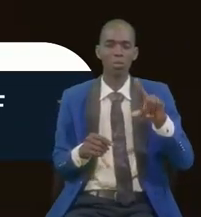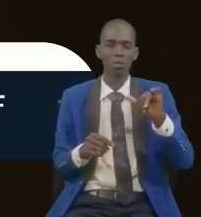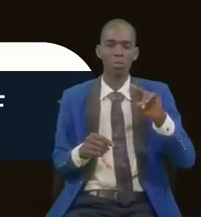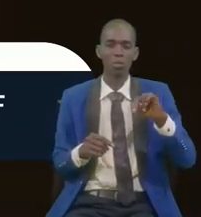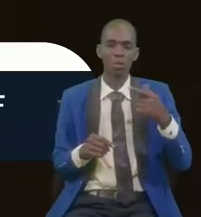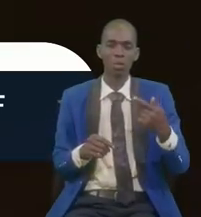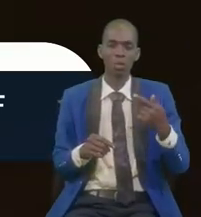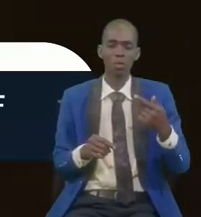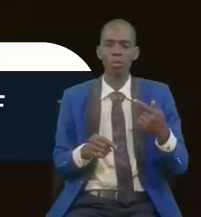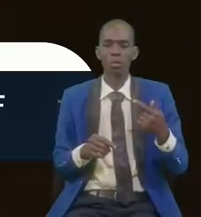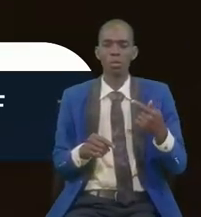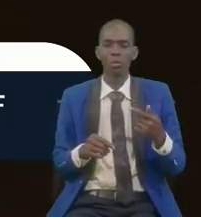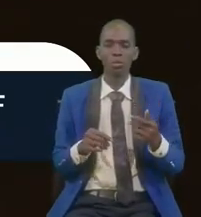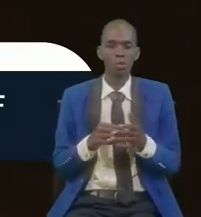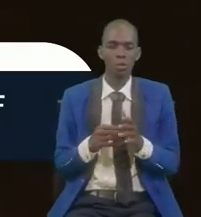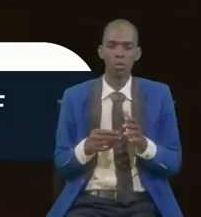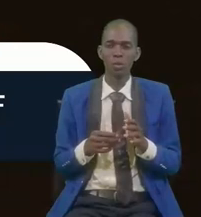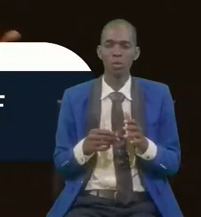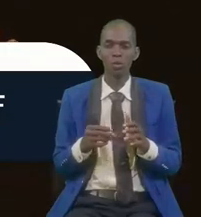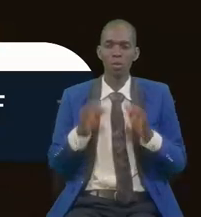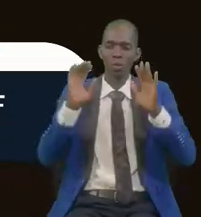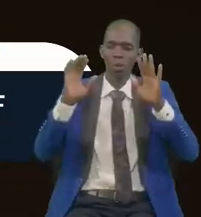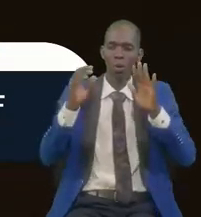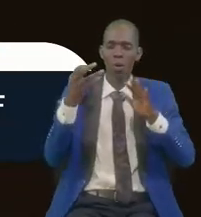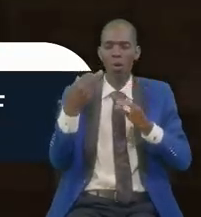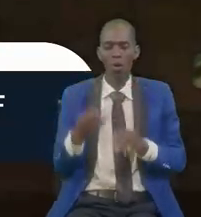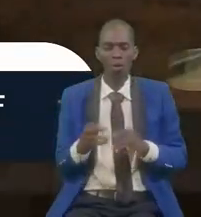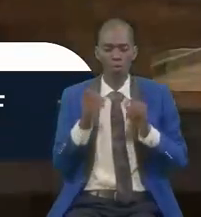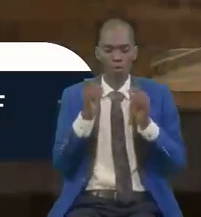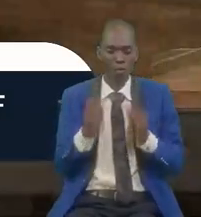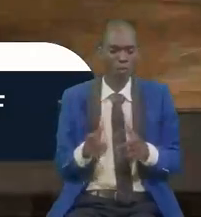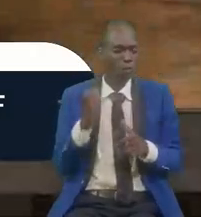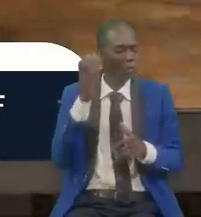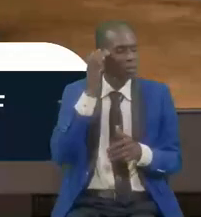écouter et lent à parler.